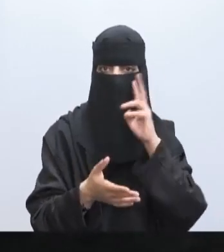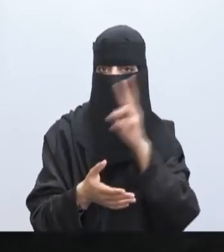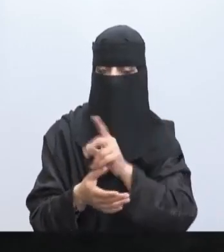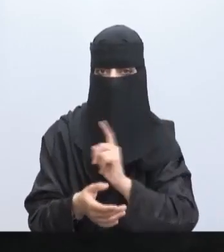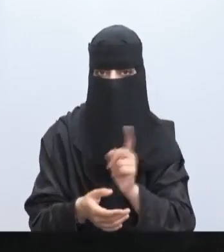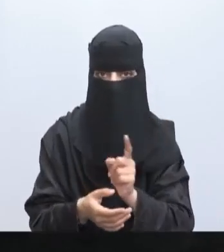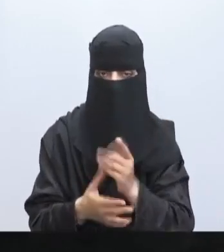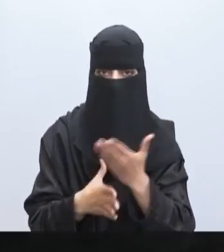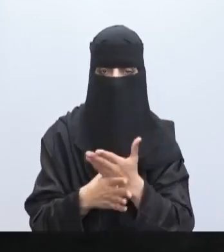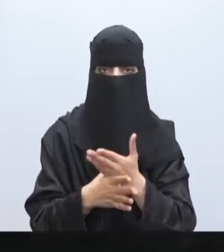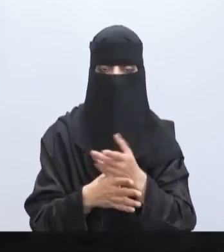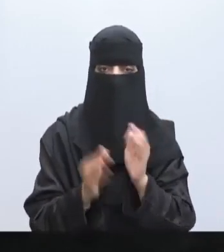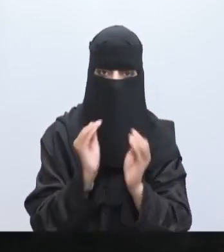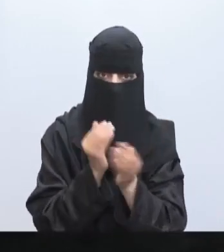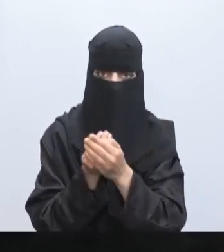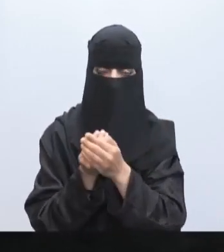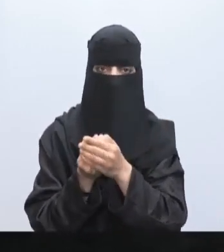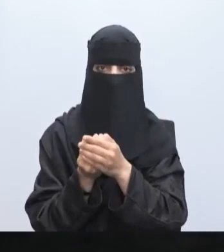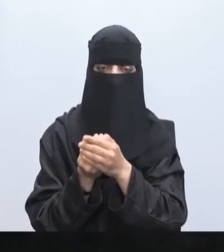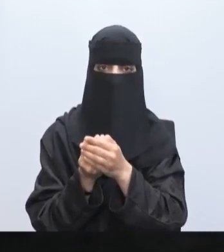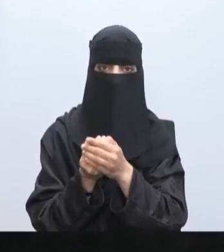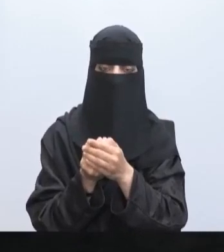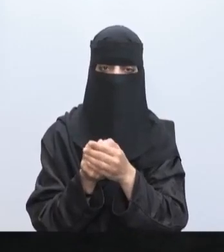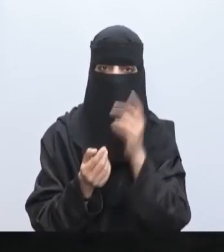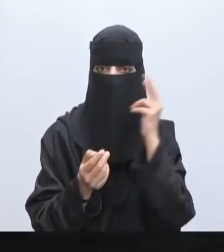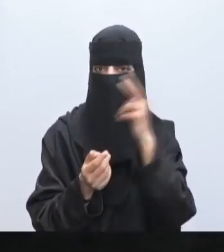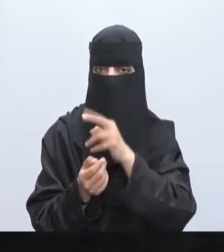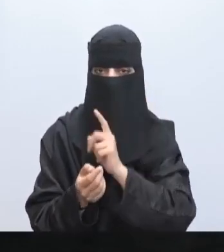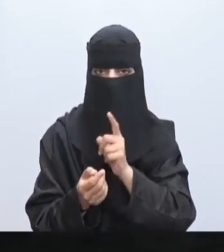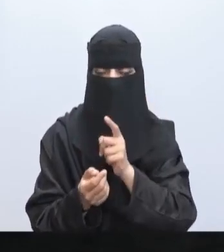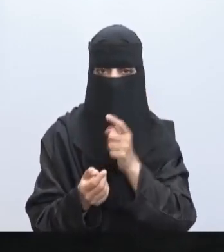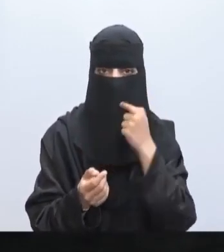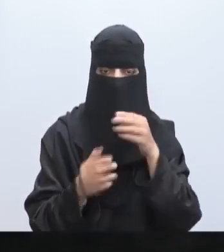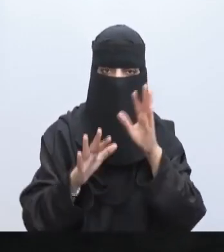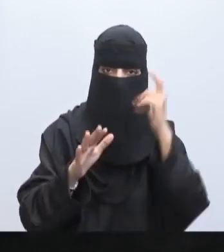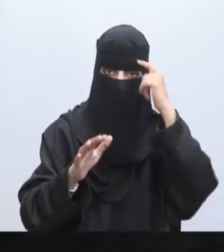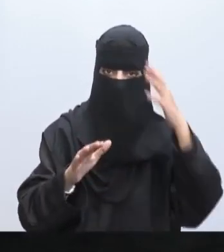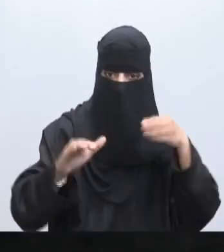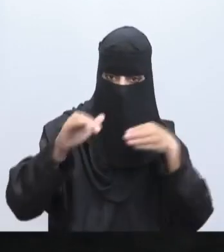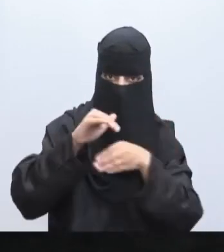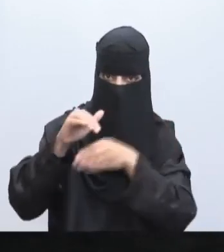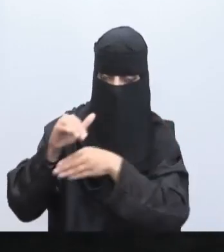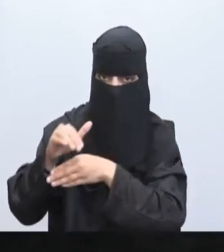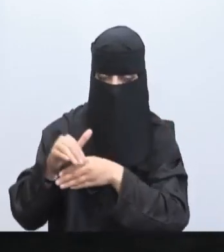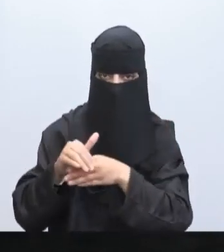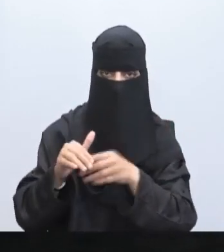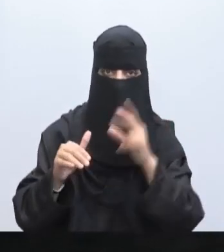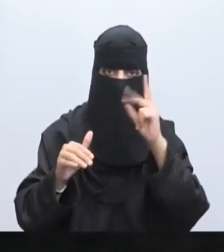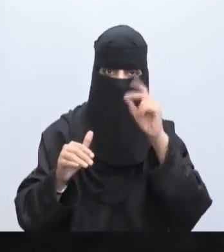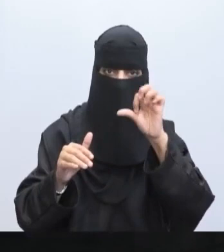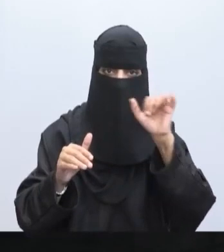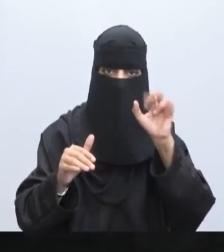احد ويختبئ ويختبئ عن الانظار في احد الكهوف في جبر طويق وايضا